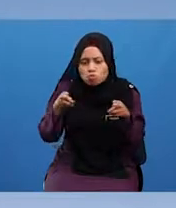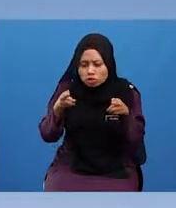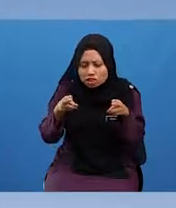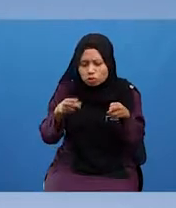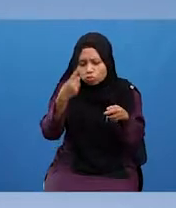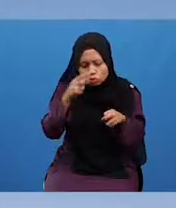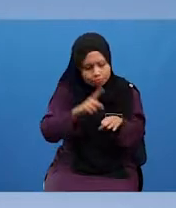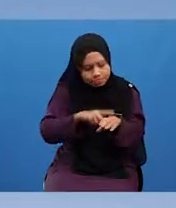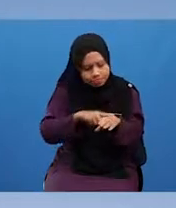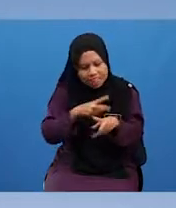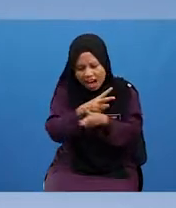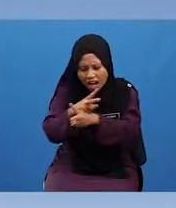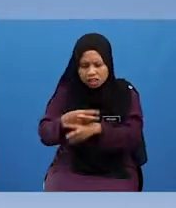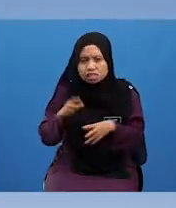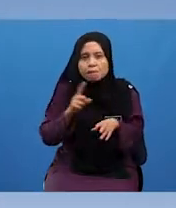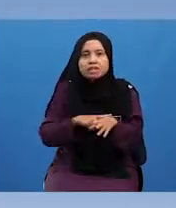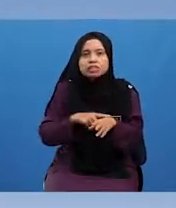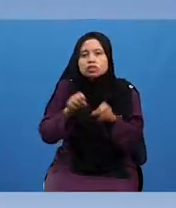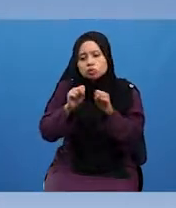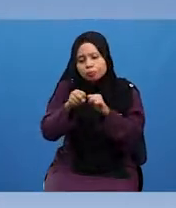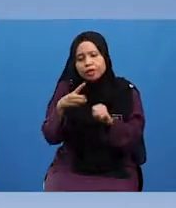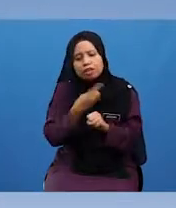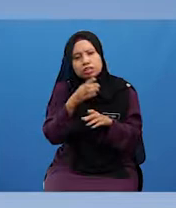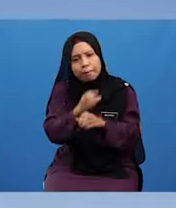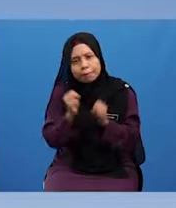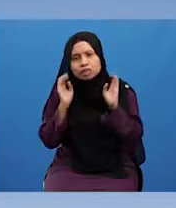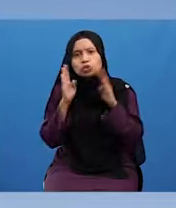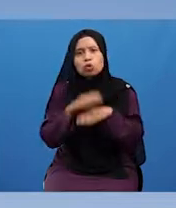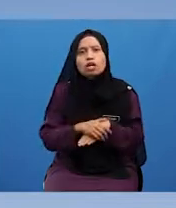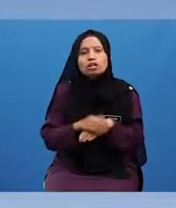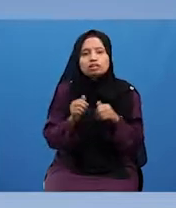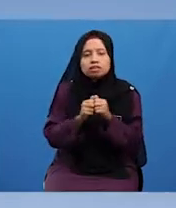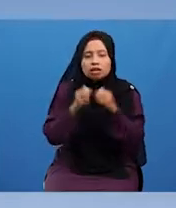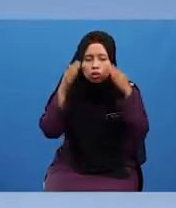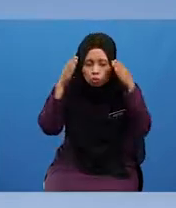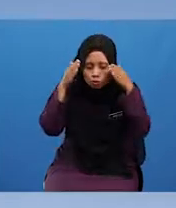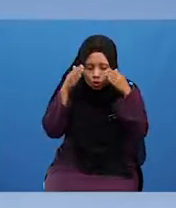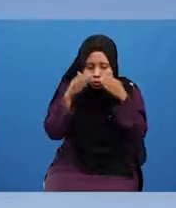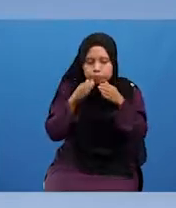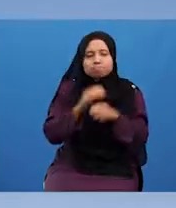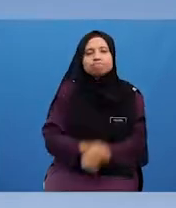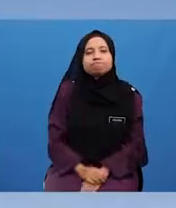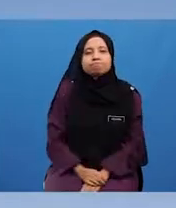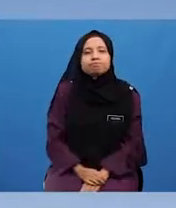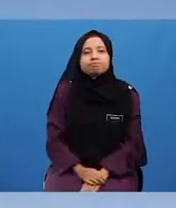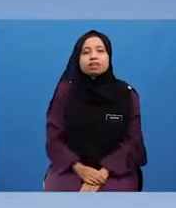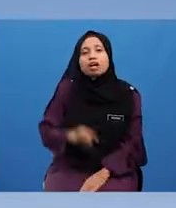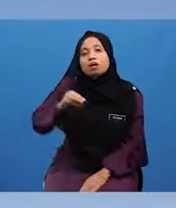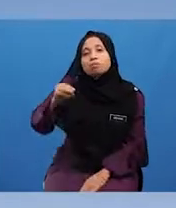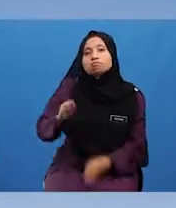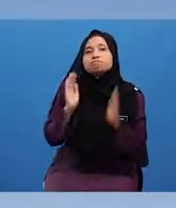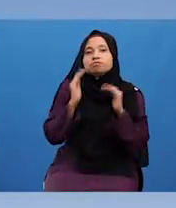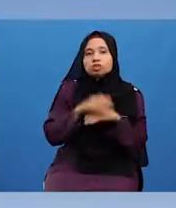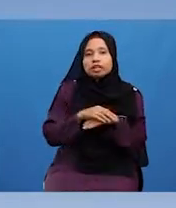untuk mengurus masa supaya kita dapat menunaikan solat dengan khusyuk dan sempurna.